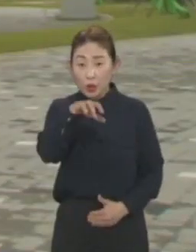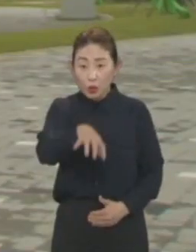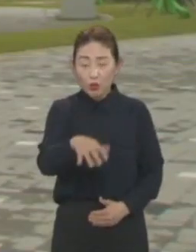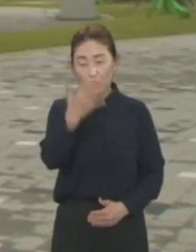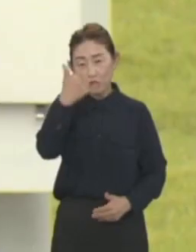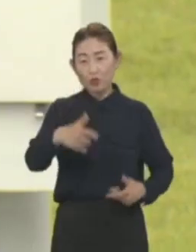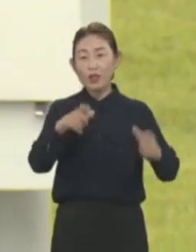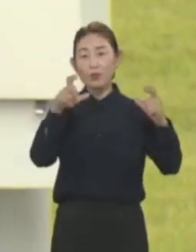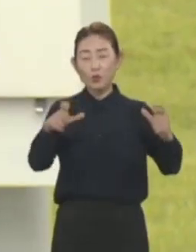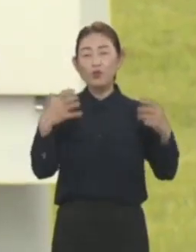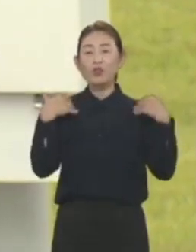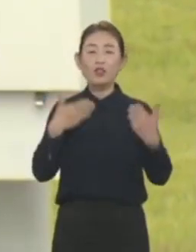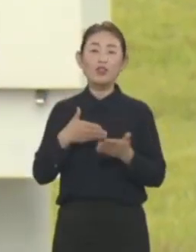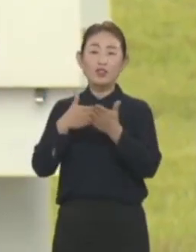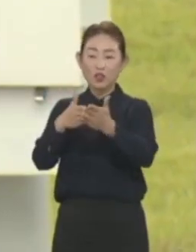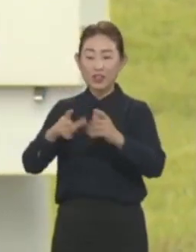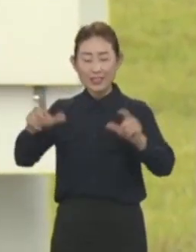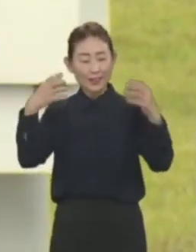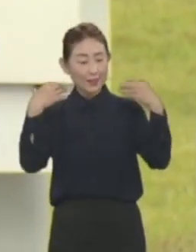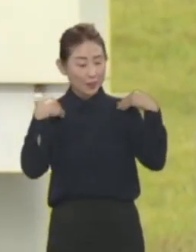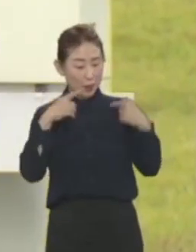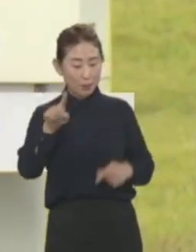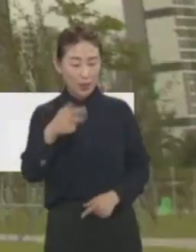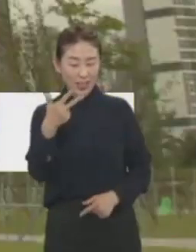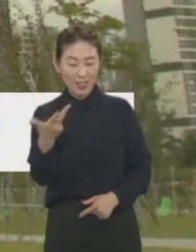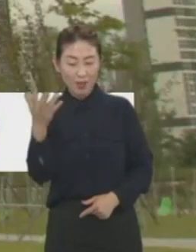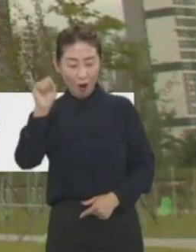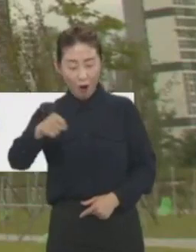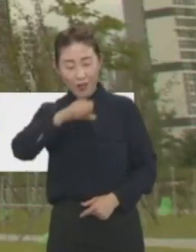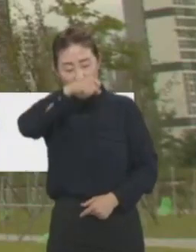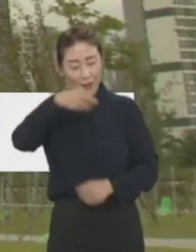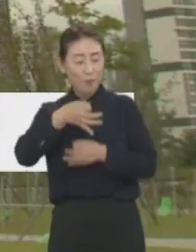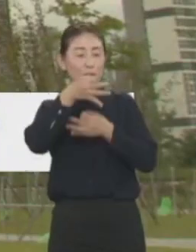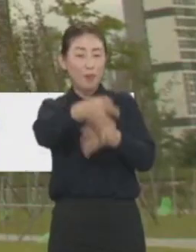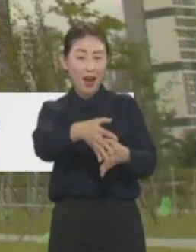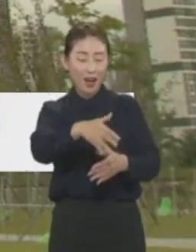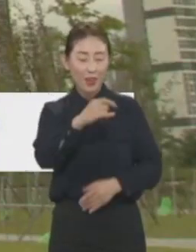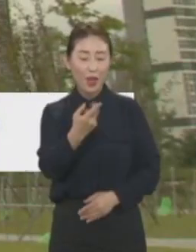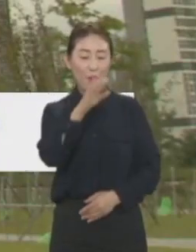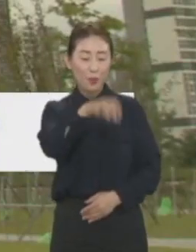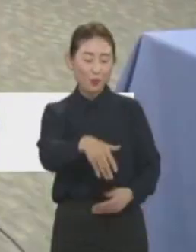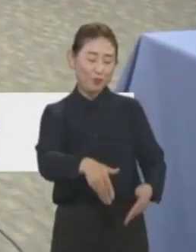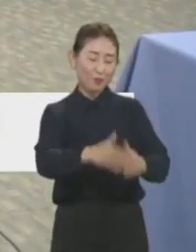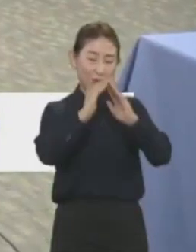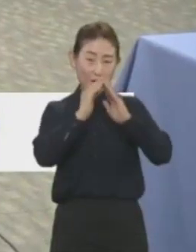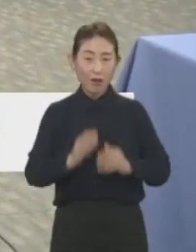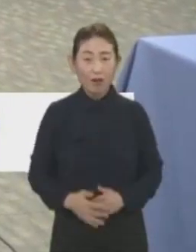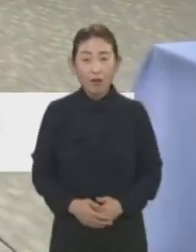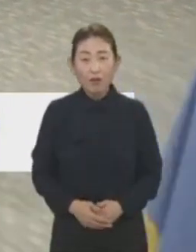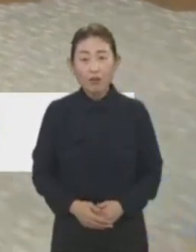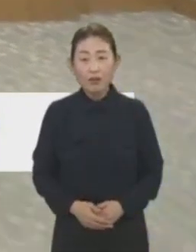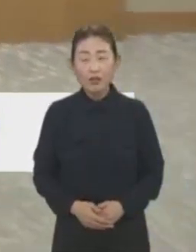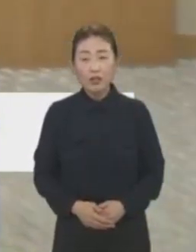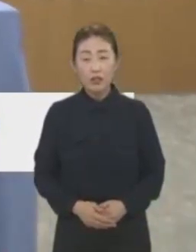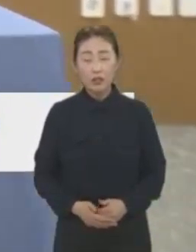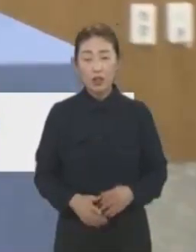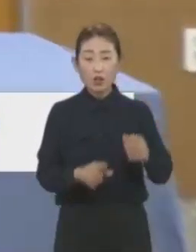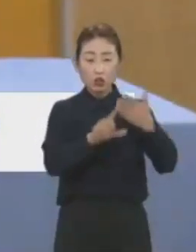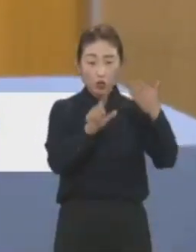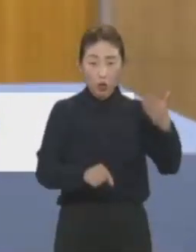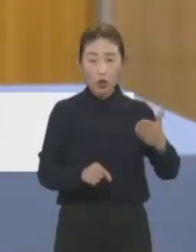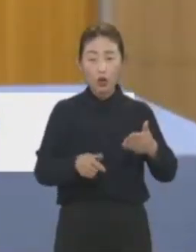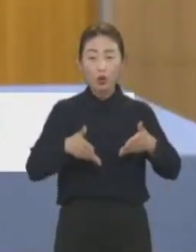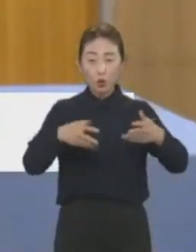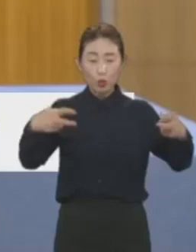서해안기후대기센터는 충남도의 요청에 따라 기상청이 107억 원의 사업비를 투입해 내포 신도시에 설치했습니다. 지난달